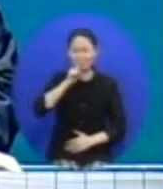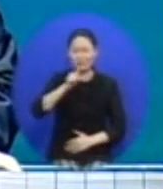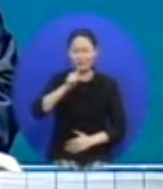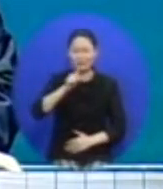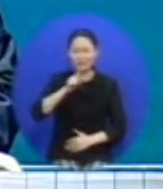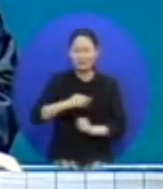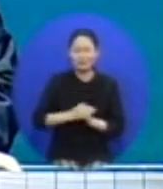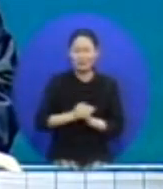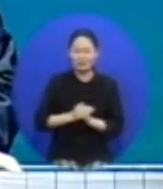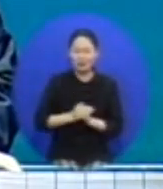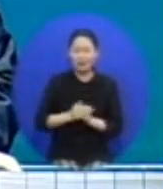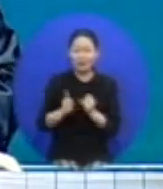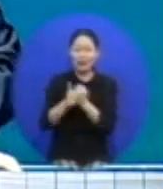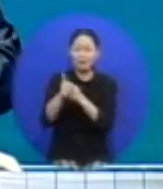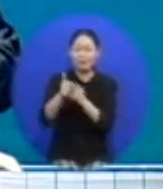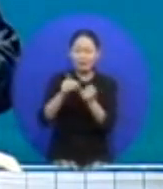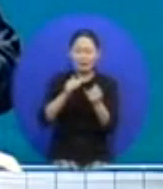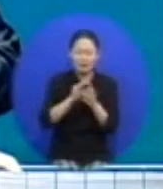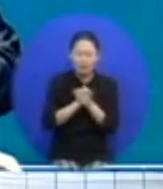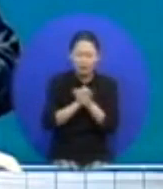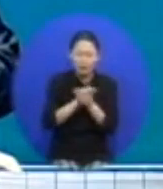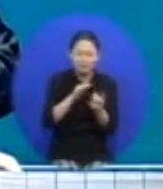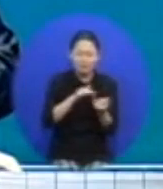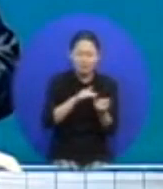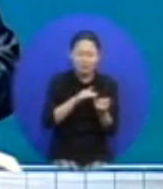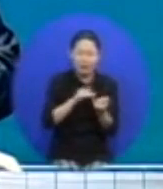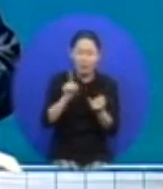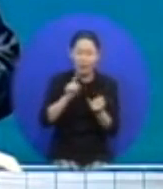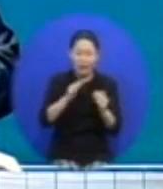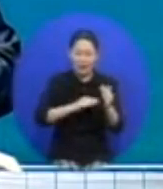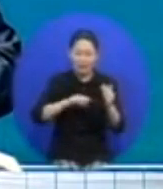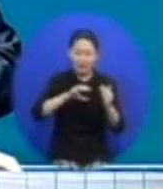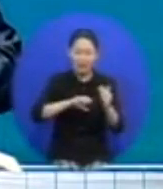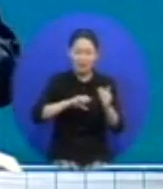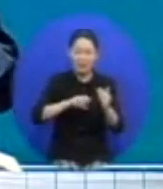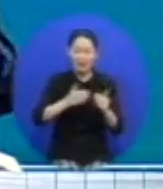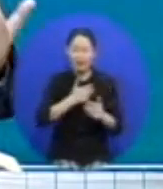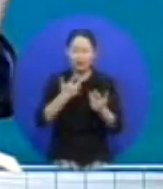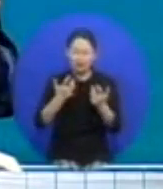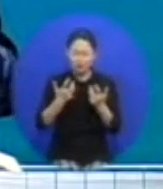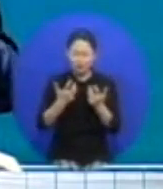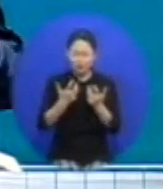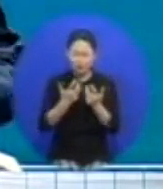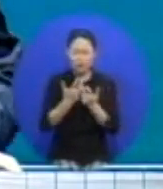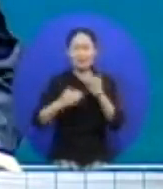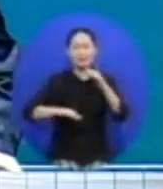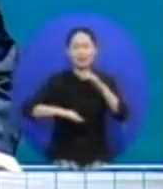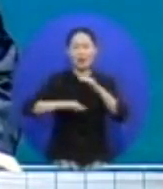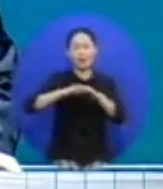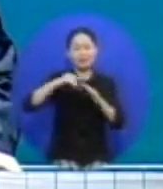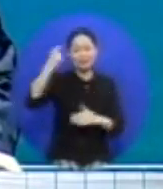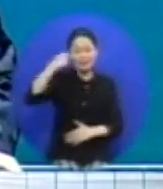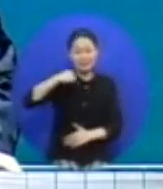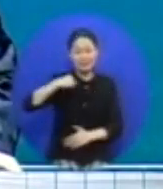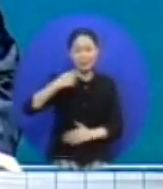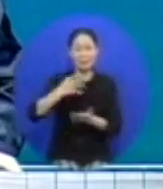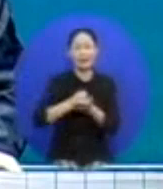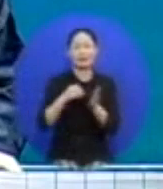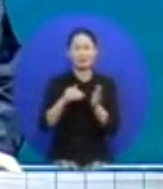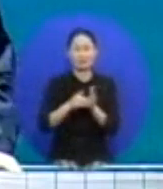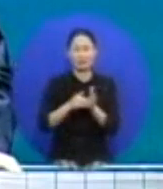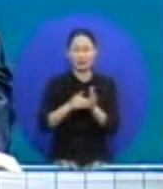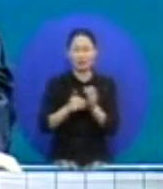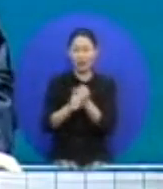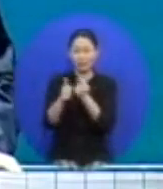남편이 기도해주는 기도가 무언가가 가정 안에 충만하게 채워 지는 것 같은 느낌을 받았다